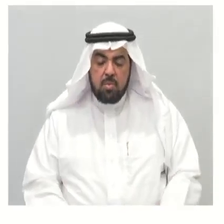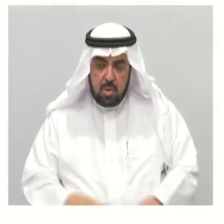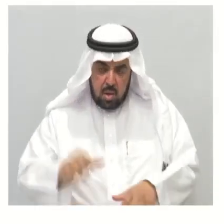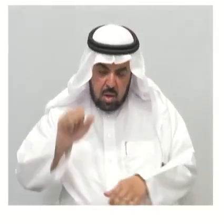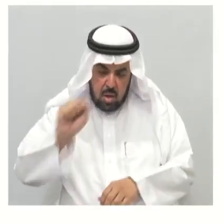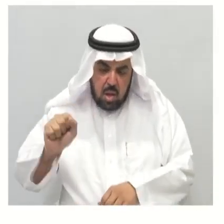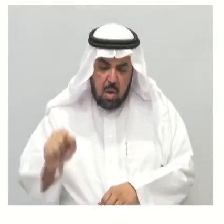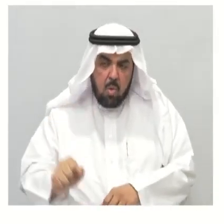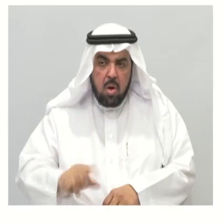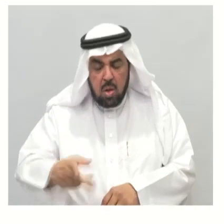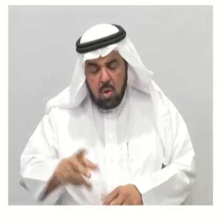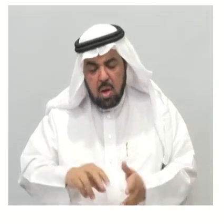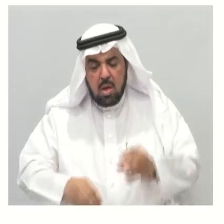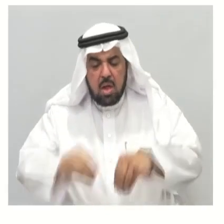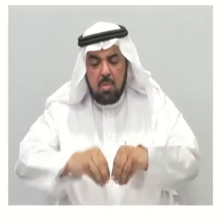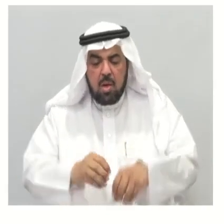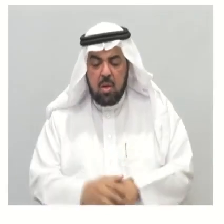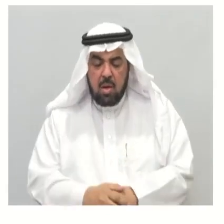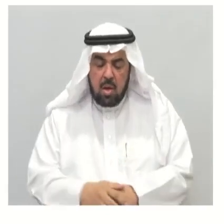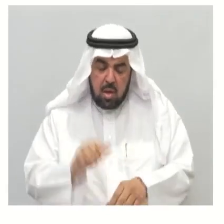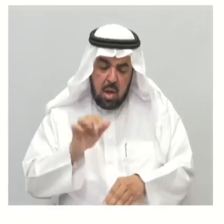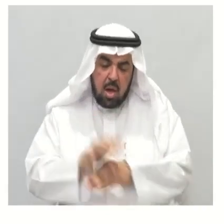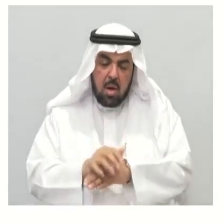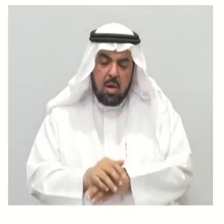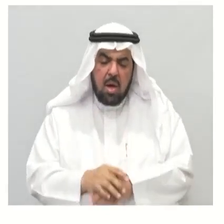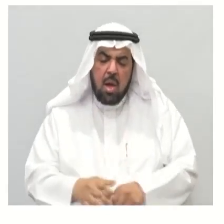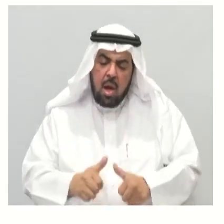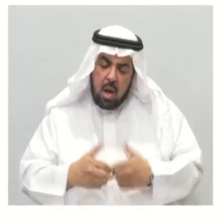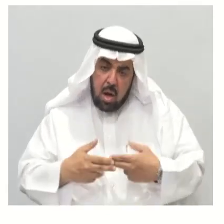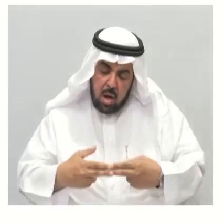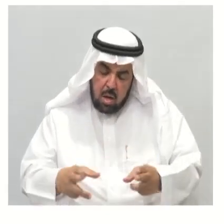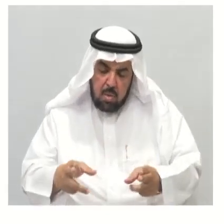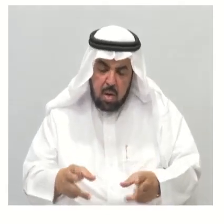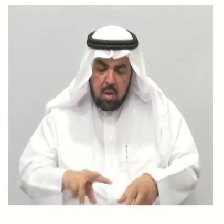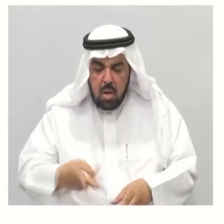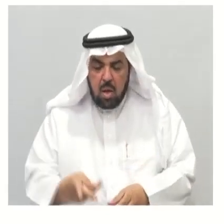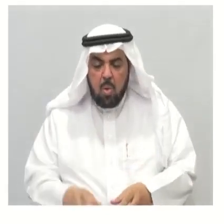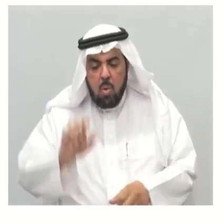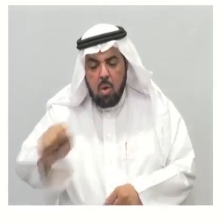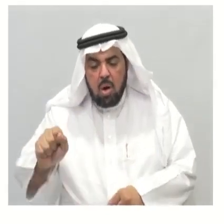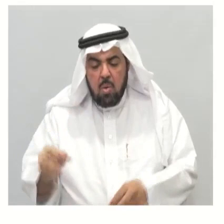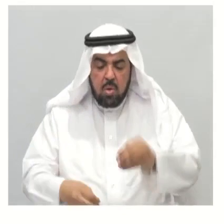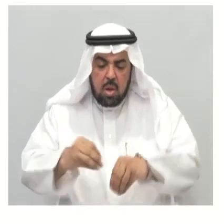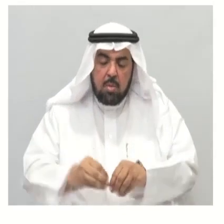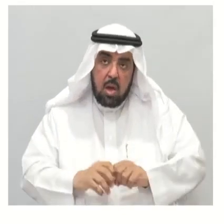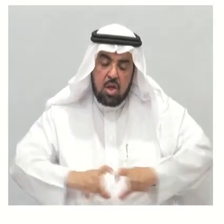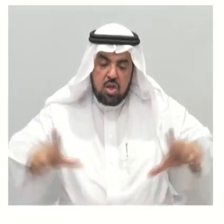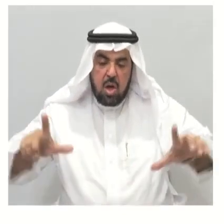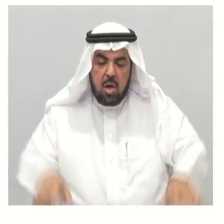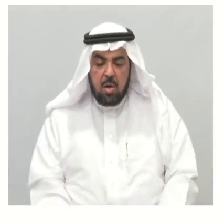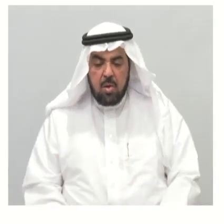والخواص والتغيرات الكيميائية. سنتكلم عن قابلية التغير والخواص الكيميائية الشائعة.